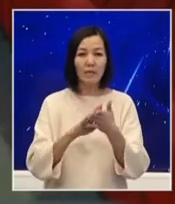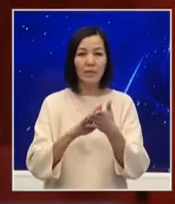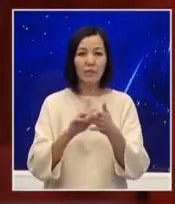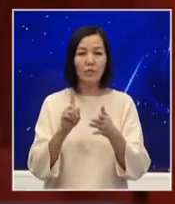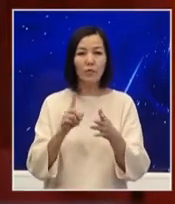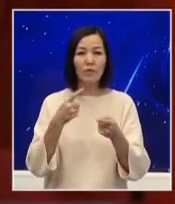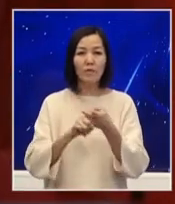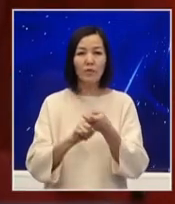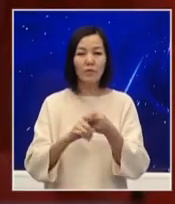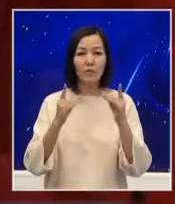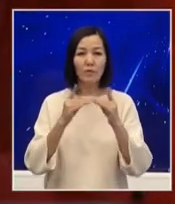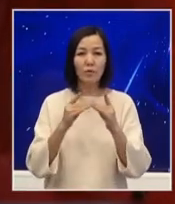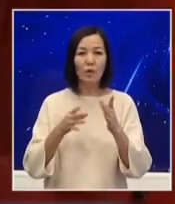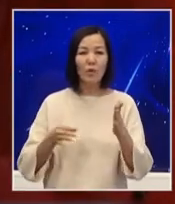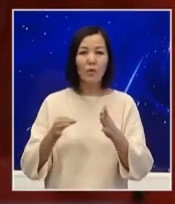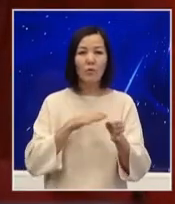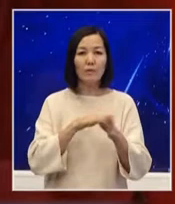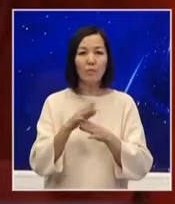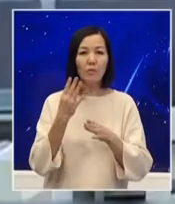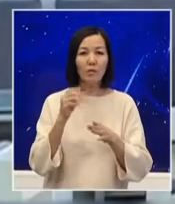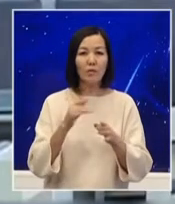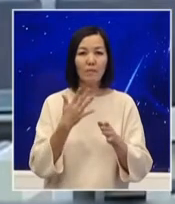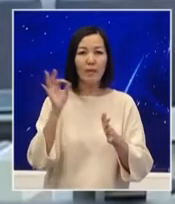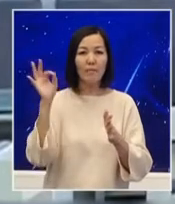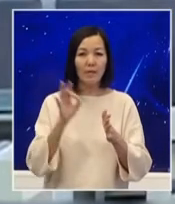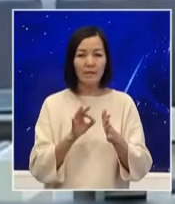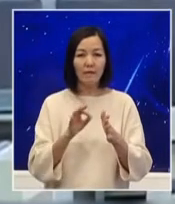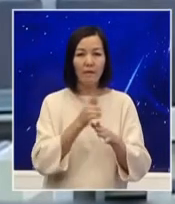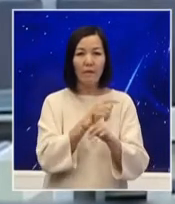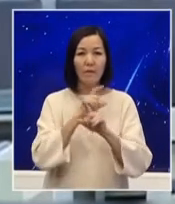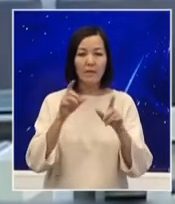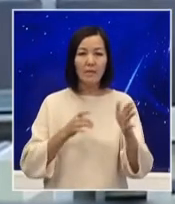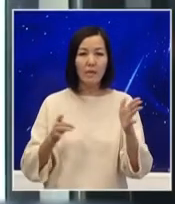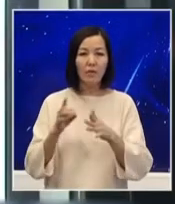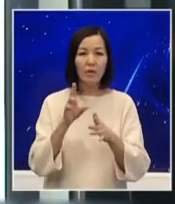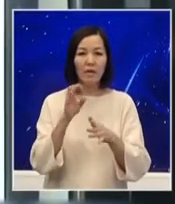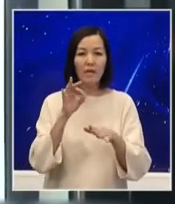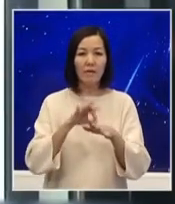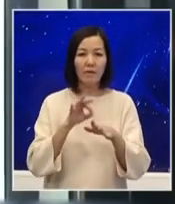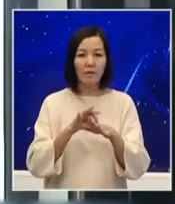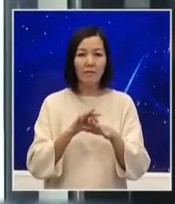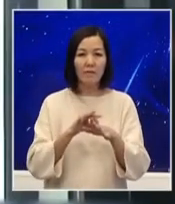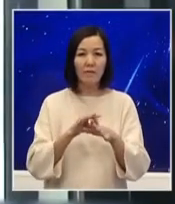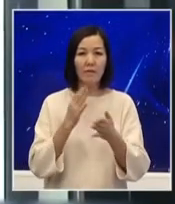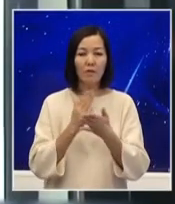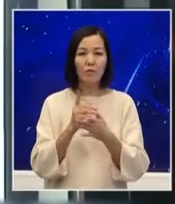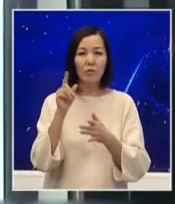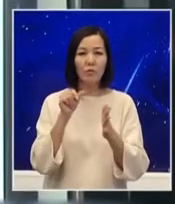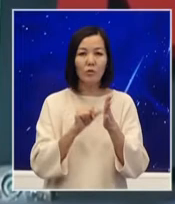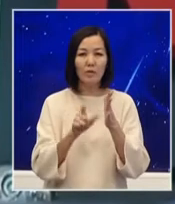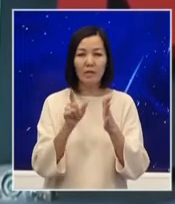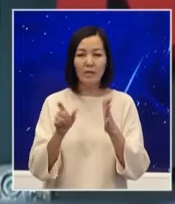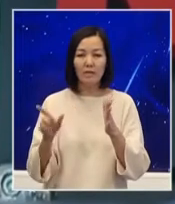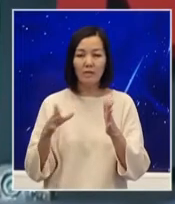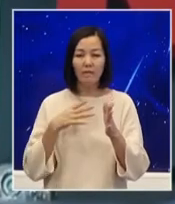Отметим, что инфекционные койки области заполнены на 4,5%. В больницах региона с коронавирусной инфекцией находится